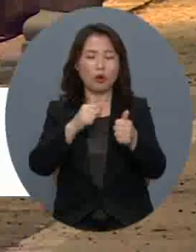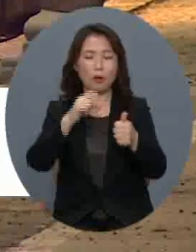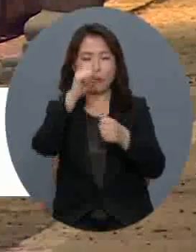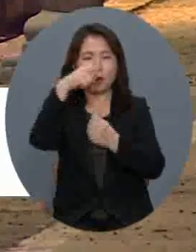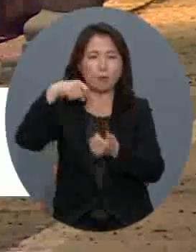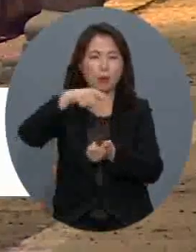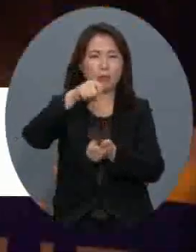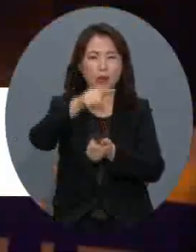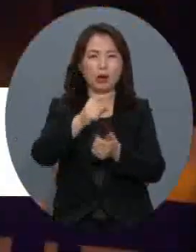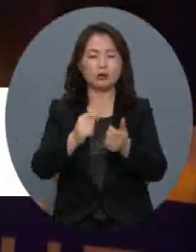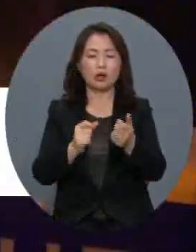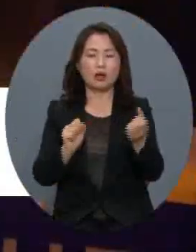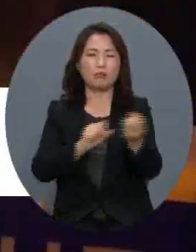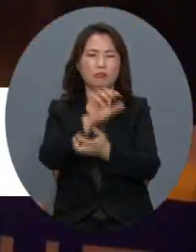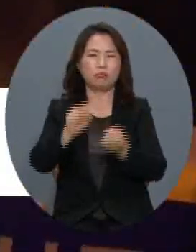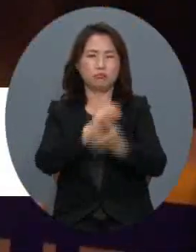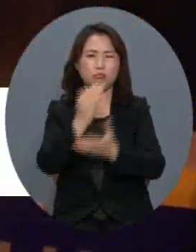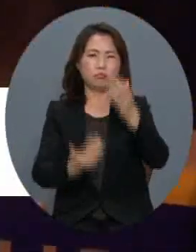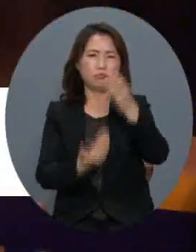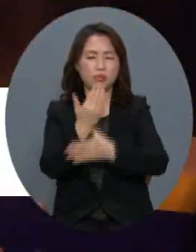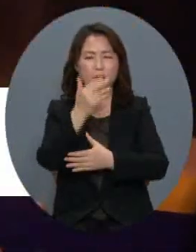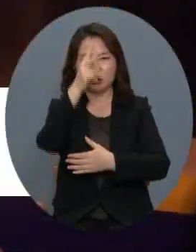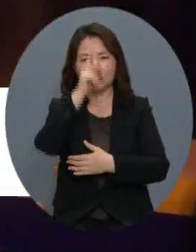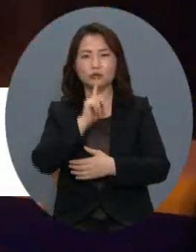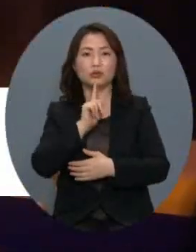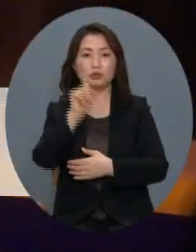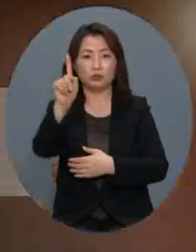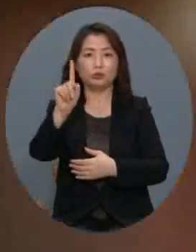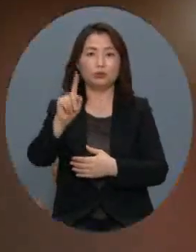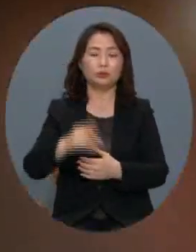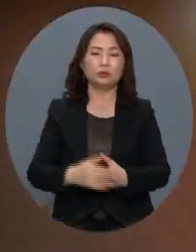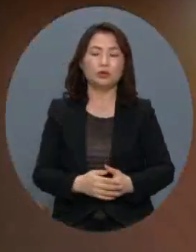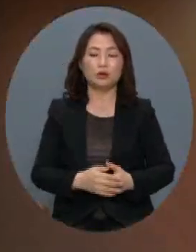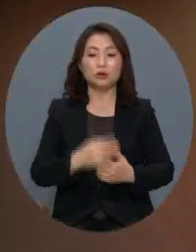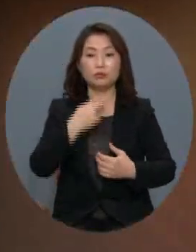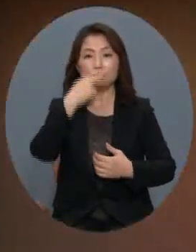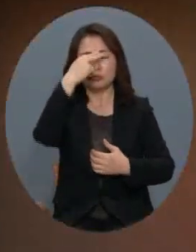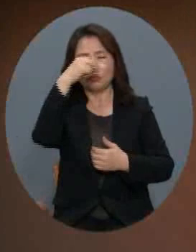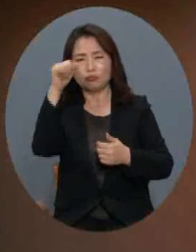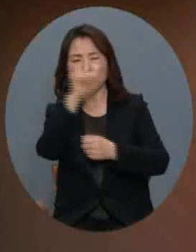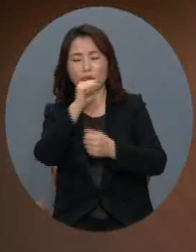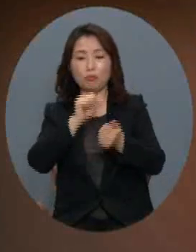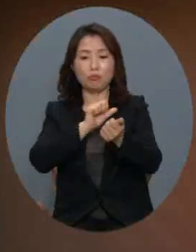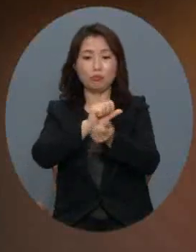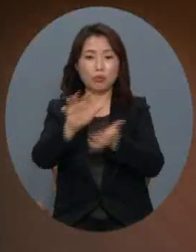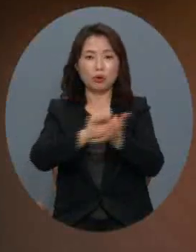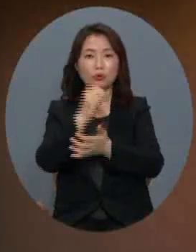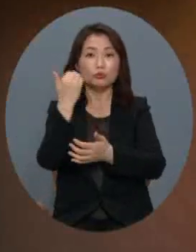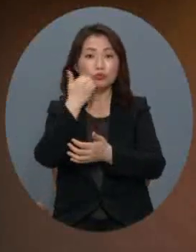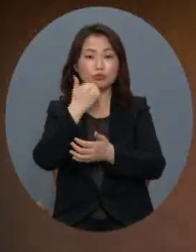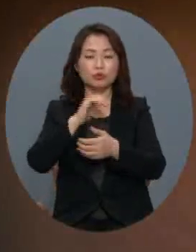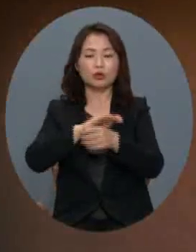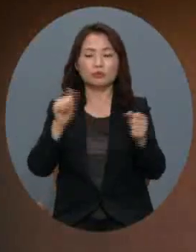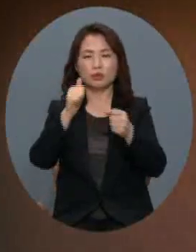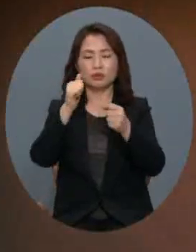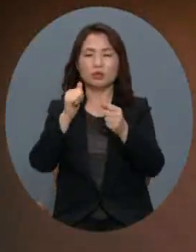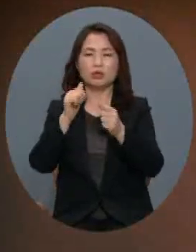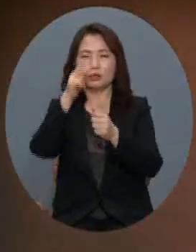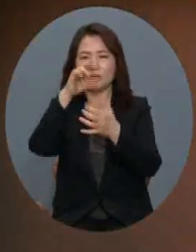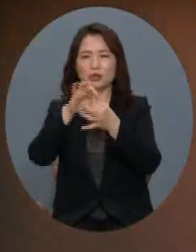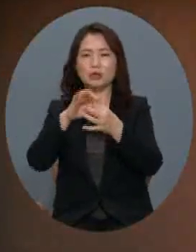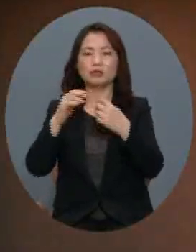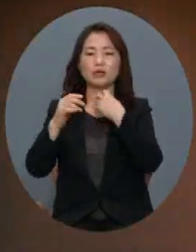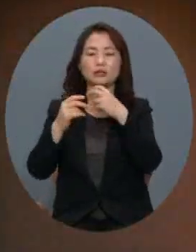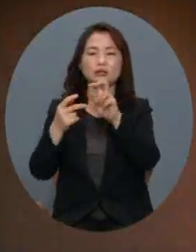발로 걷어차는 등 행패를 부린다는 신고가 접수됐습니다 술에 취해 폭력을 휘두른 남성은 경북 경찰청 소속